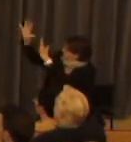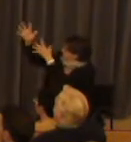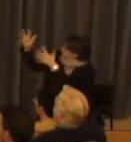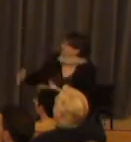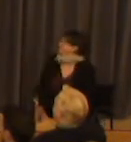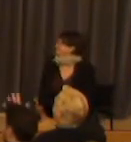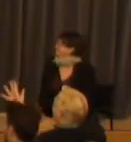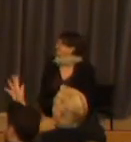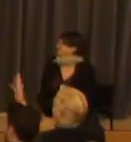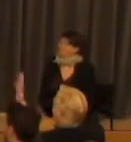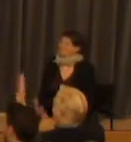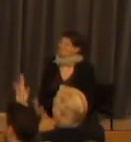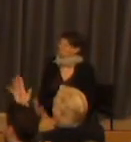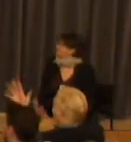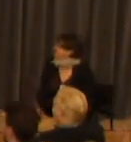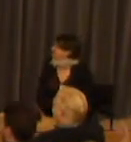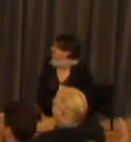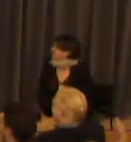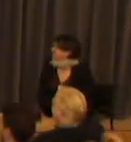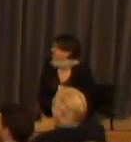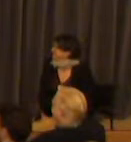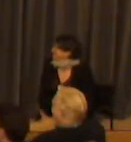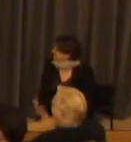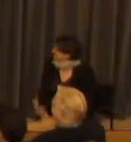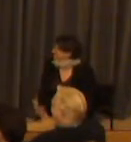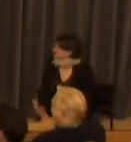final. Felicitats, enhorabona, estic molt content que hagis fet això.